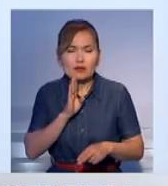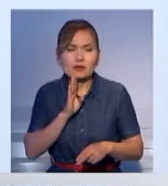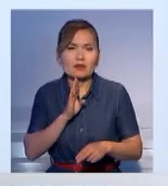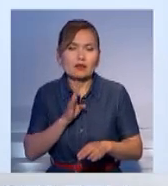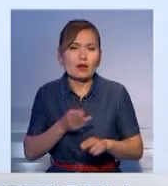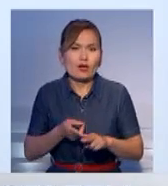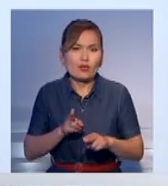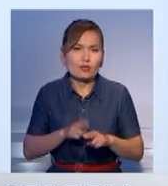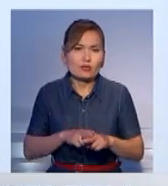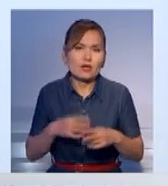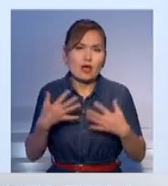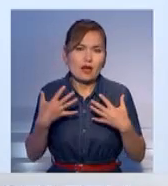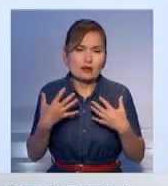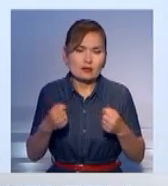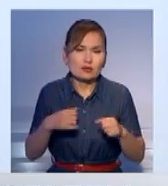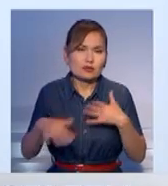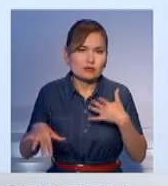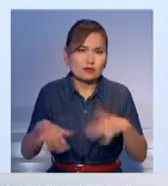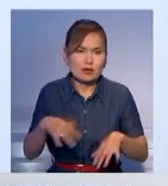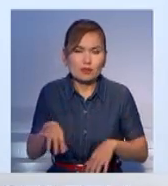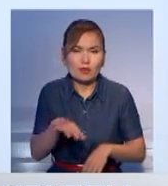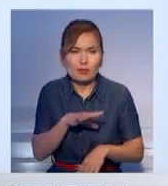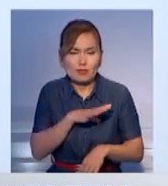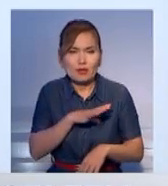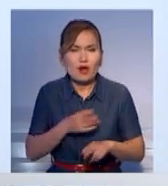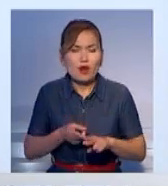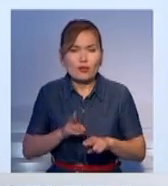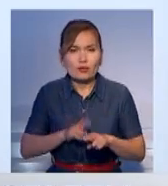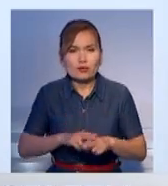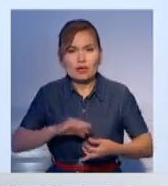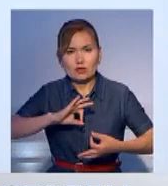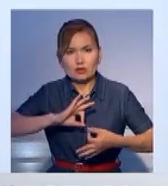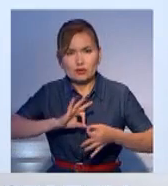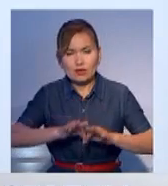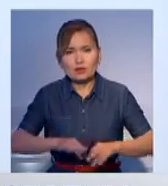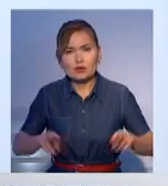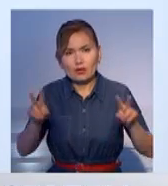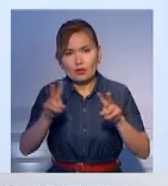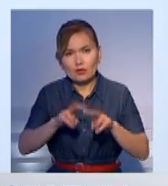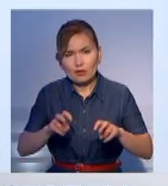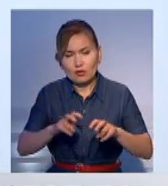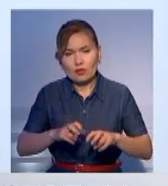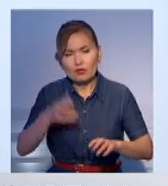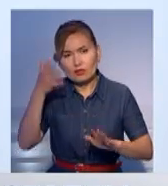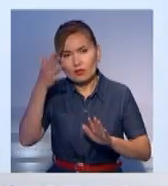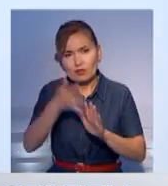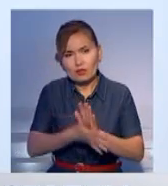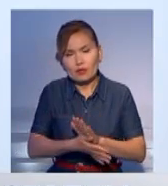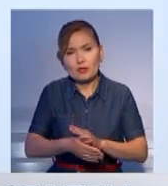негізгі денсаулығына байланысты. Бірақ жаңағы перинаталдық